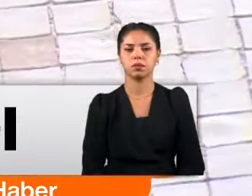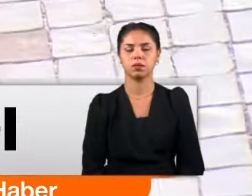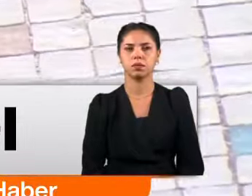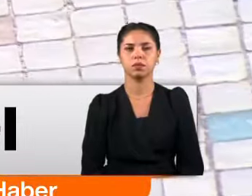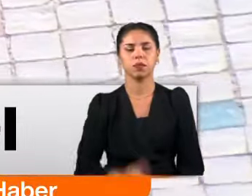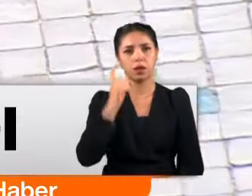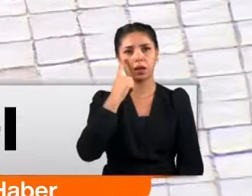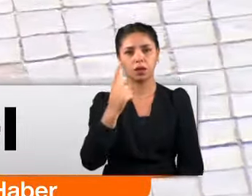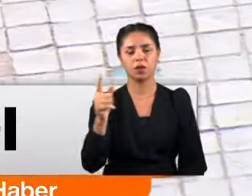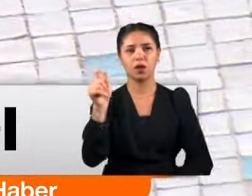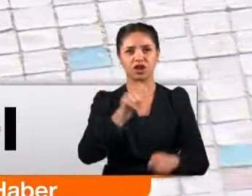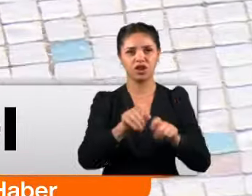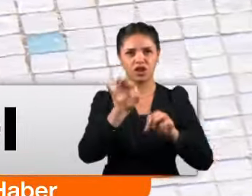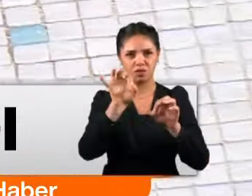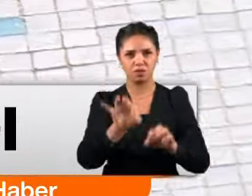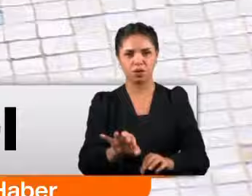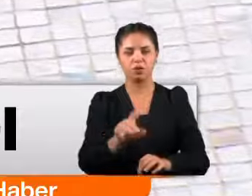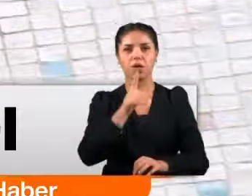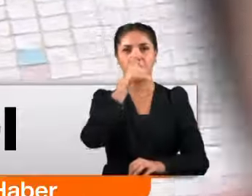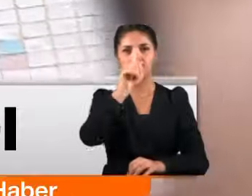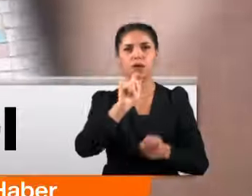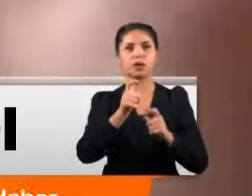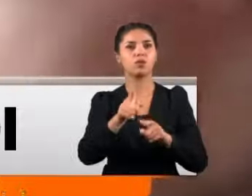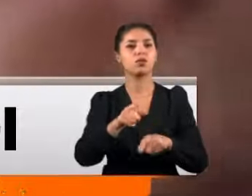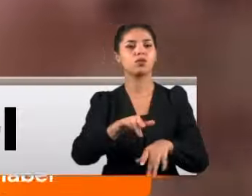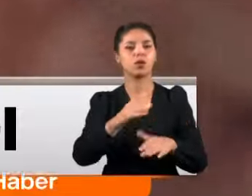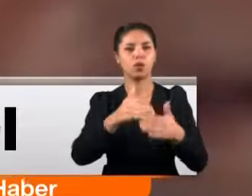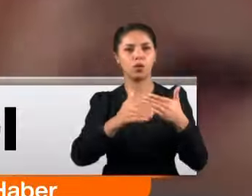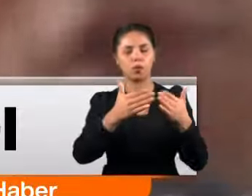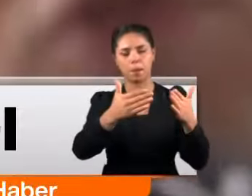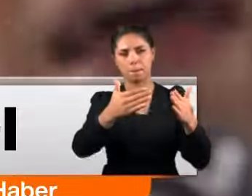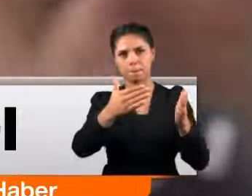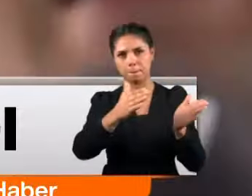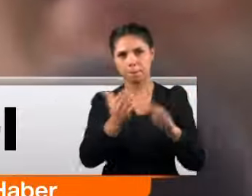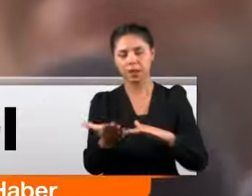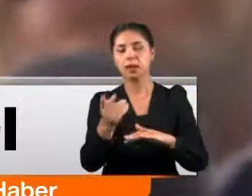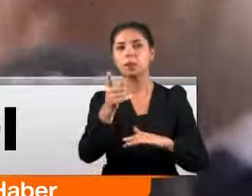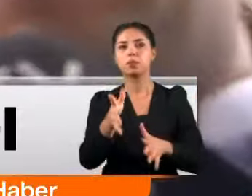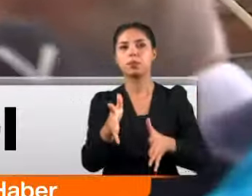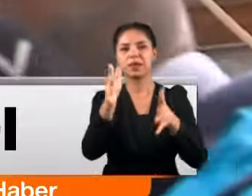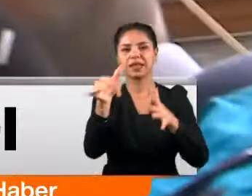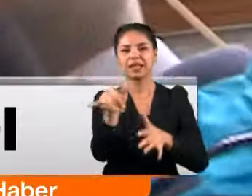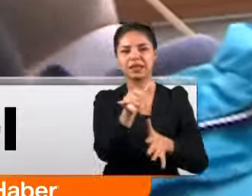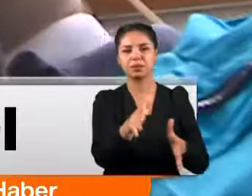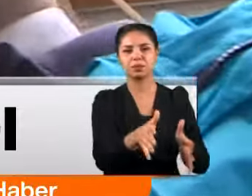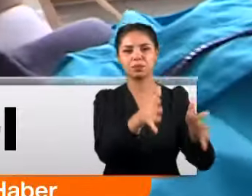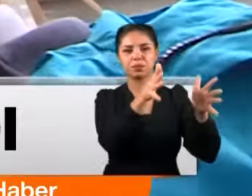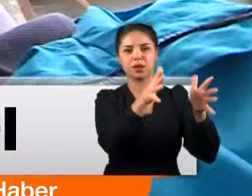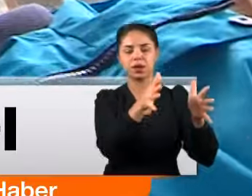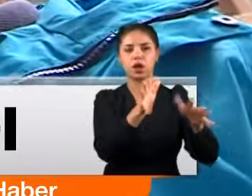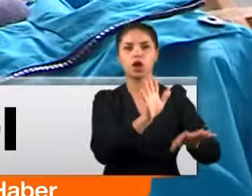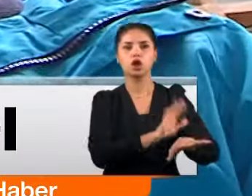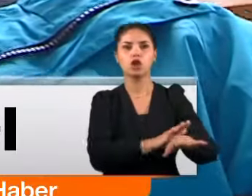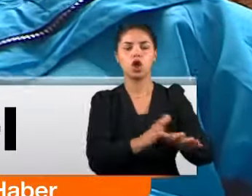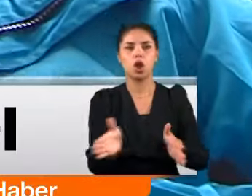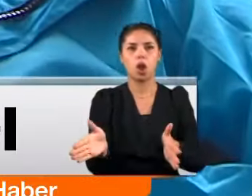İddiaya göre inşaatın başlamasıyla tek değişiklik bu değildi. Duvarı yıkılan binayla onun hemen yanındaki binada sola doğru